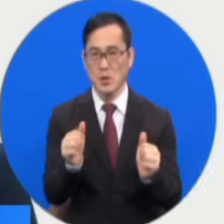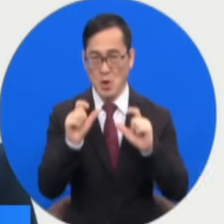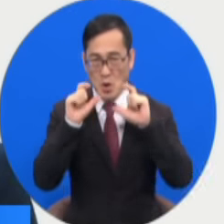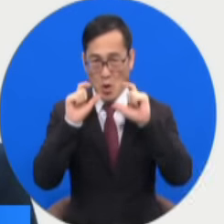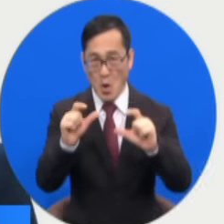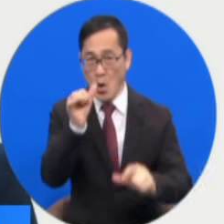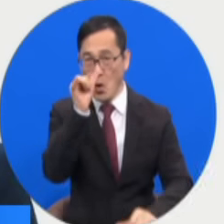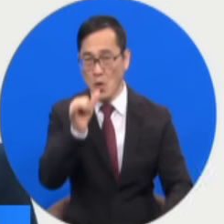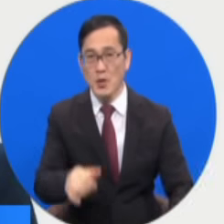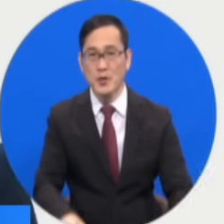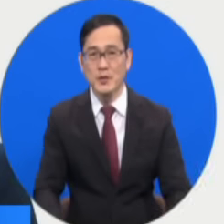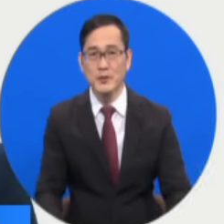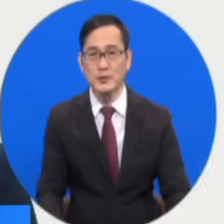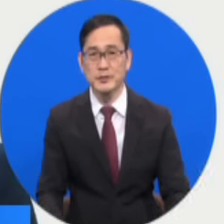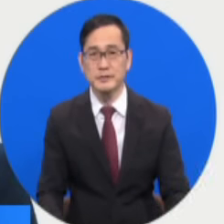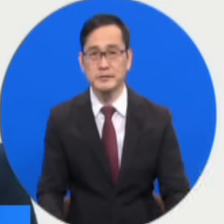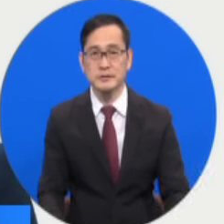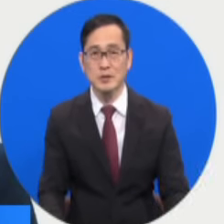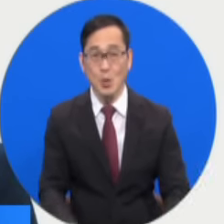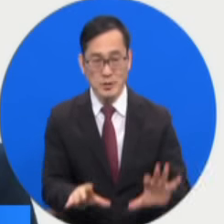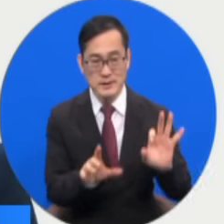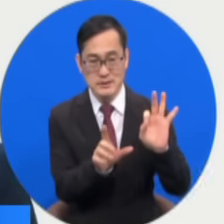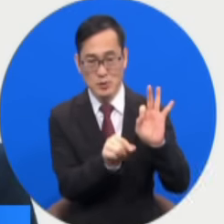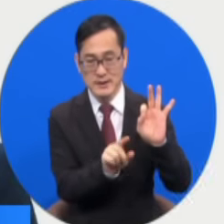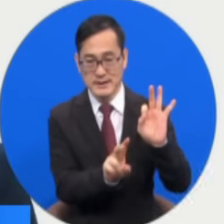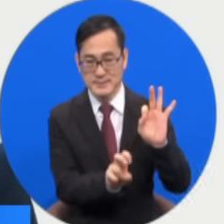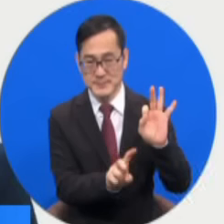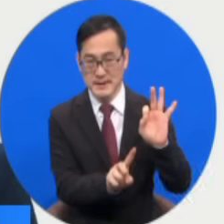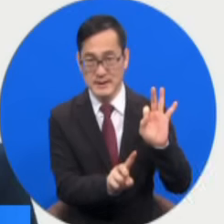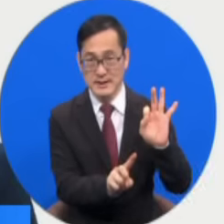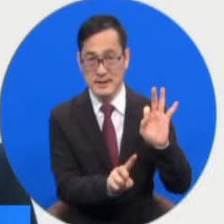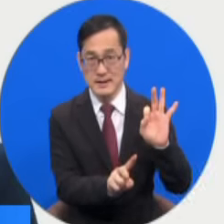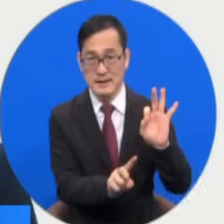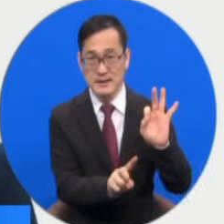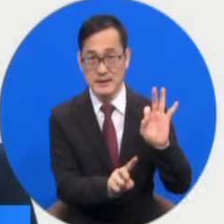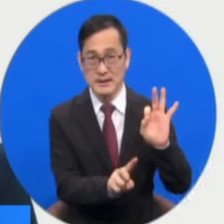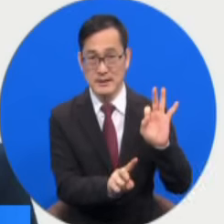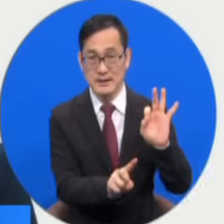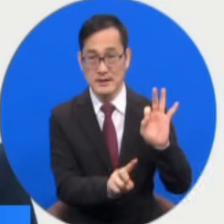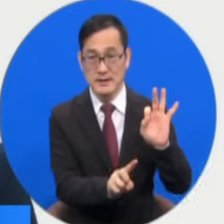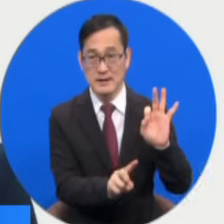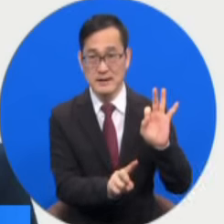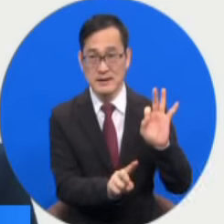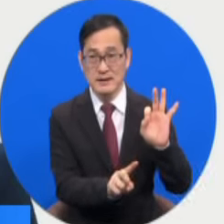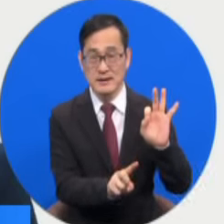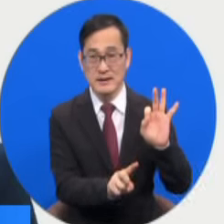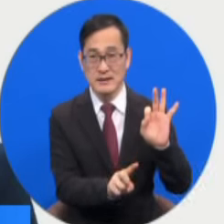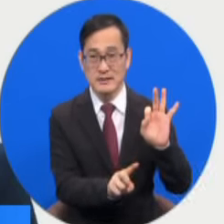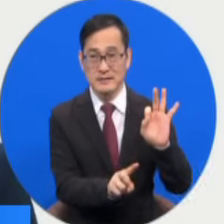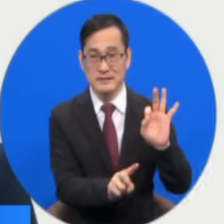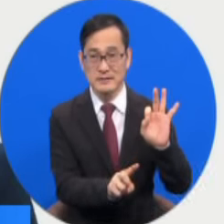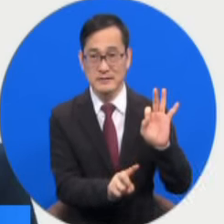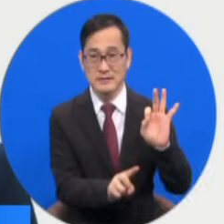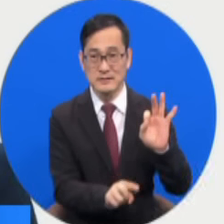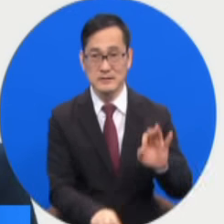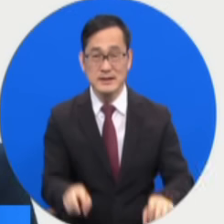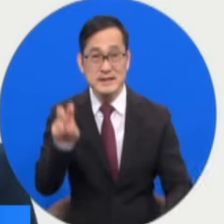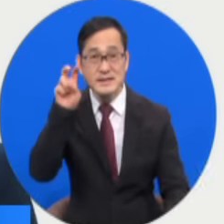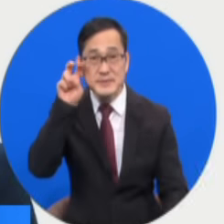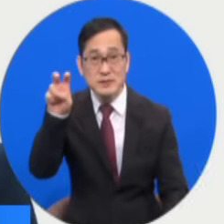이제 10월 24일 오늘이 21일이아요 그 흘에 결심합니다 10월 24일에 결심하고